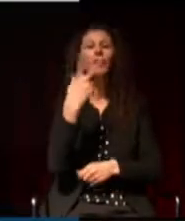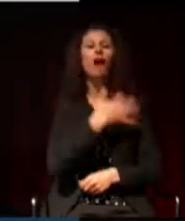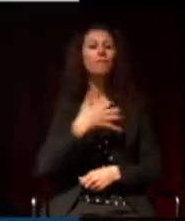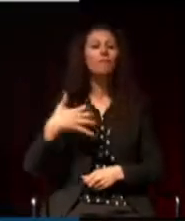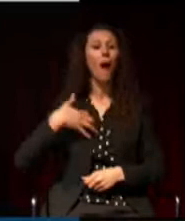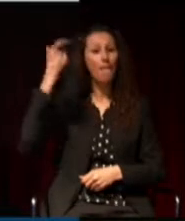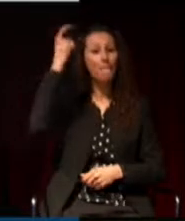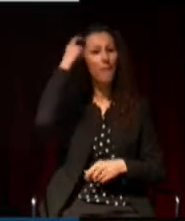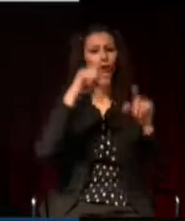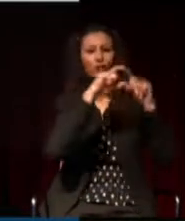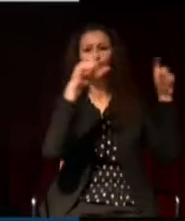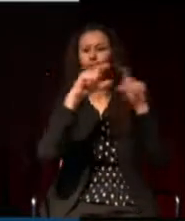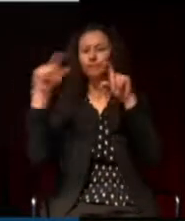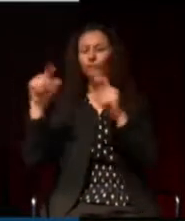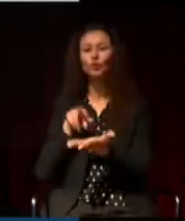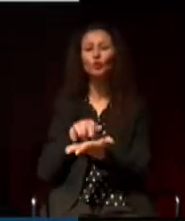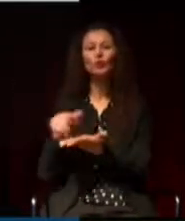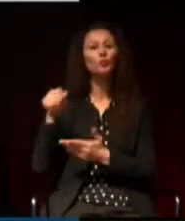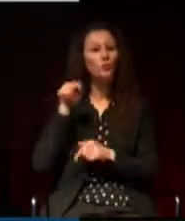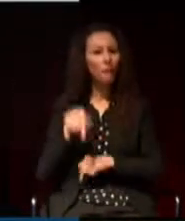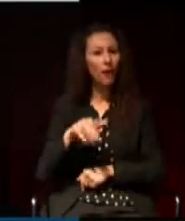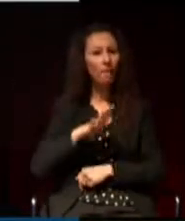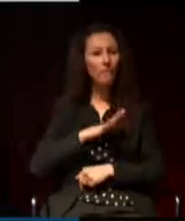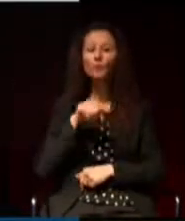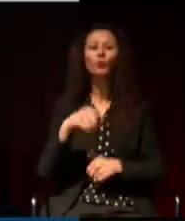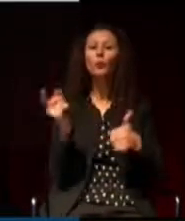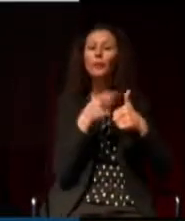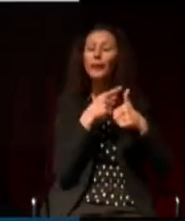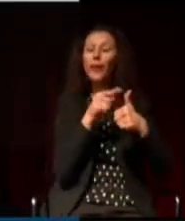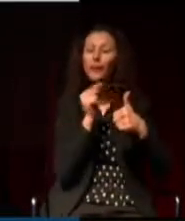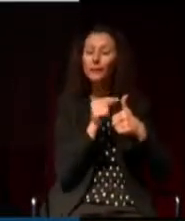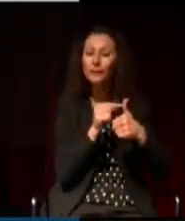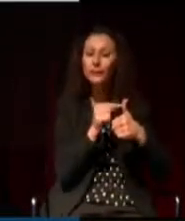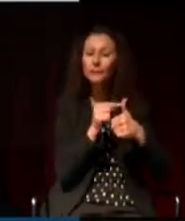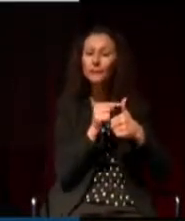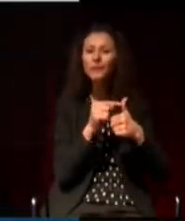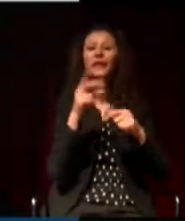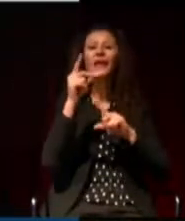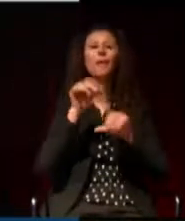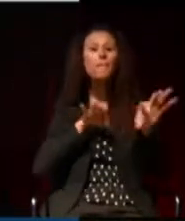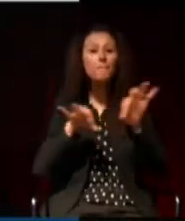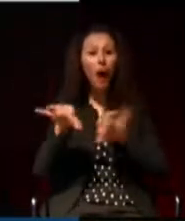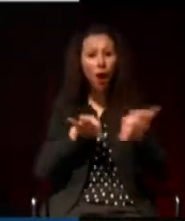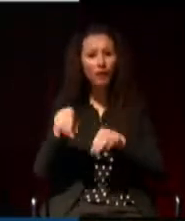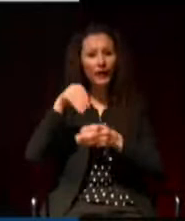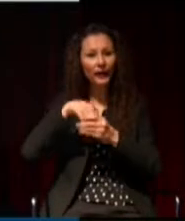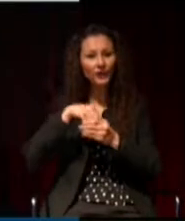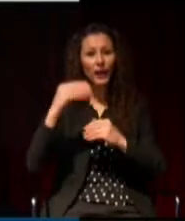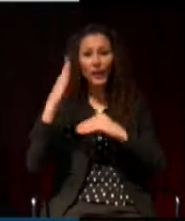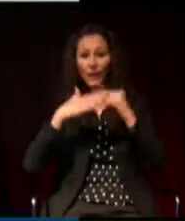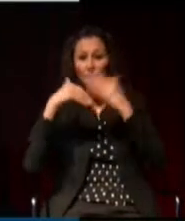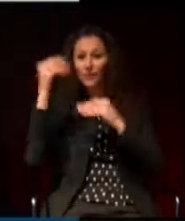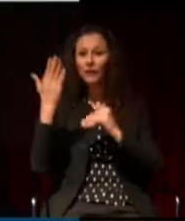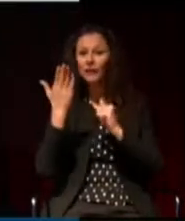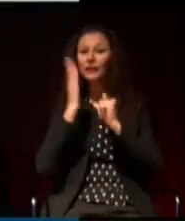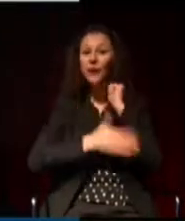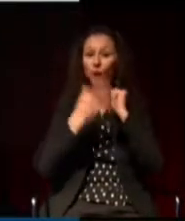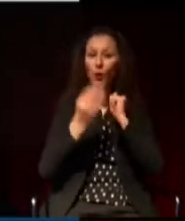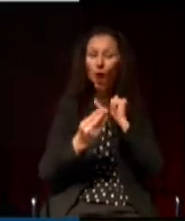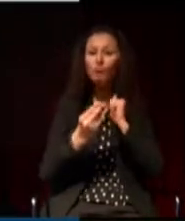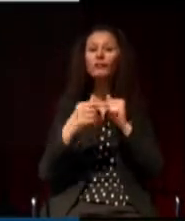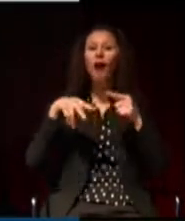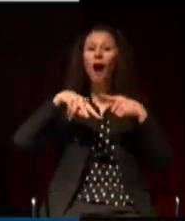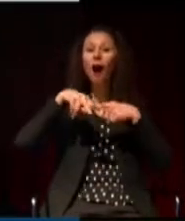başlıkta yürütülmektedir. Bunun bir tanesi imar planında yapı yasağı olan